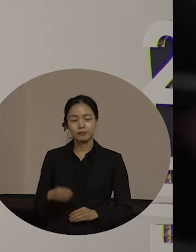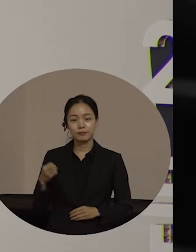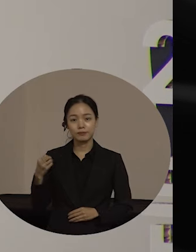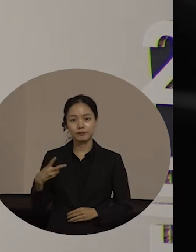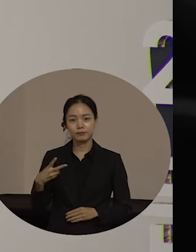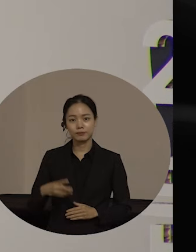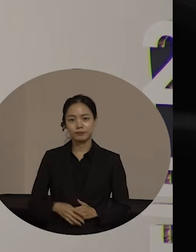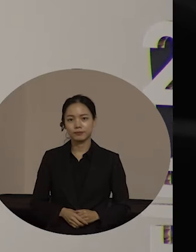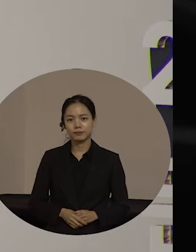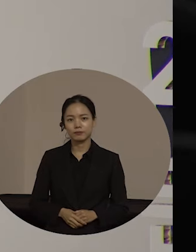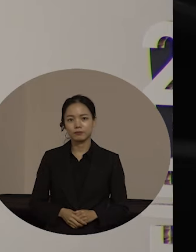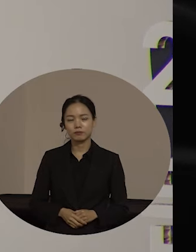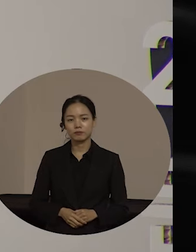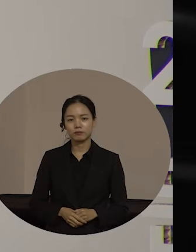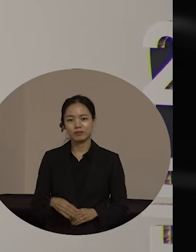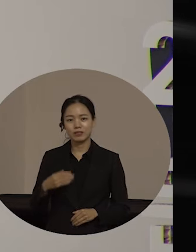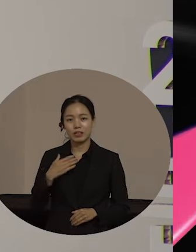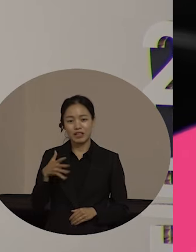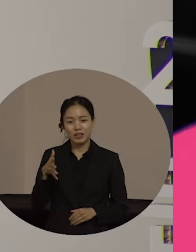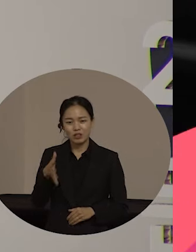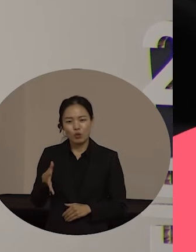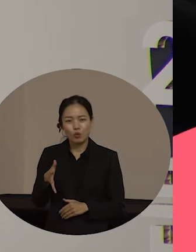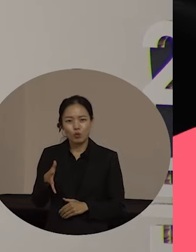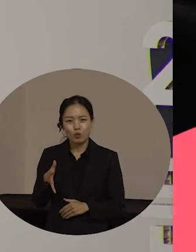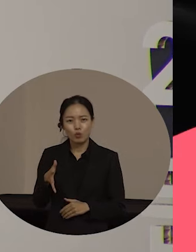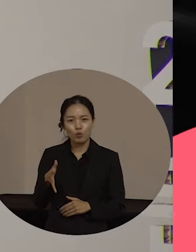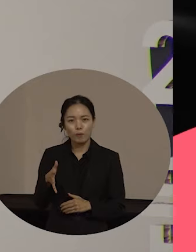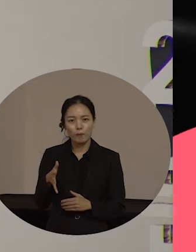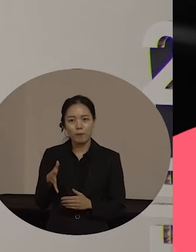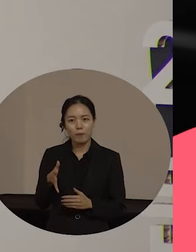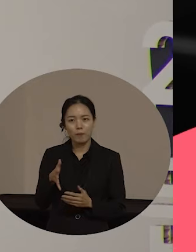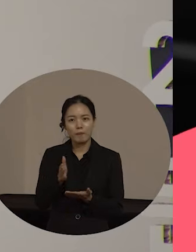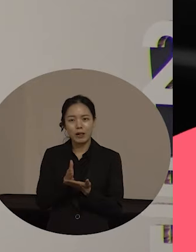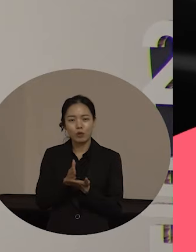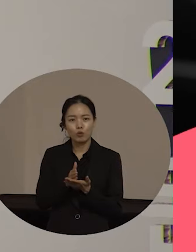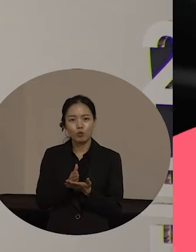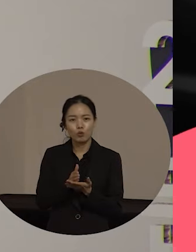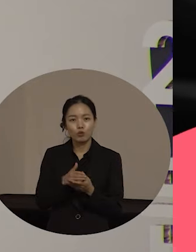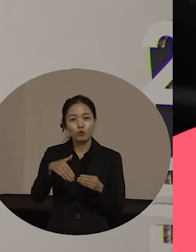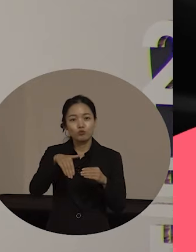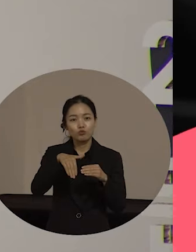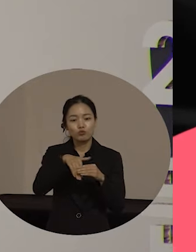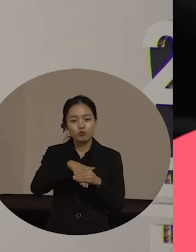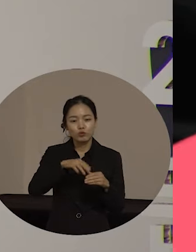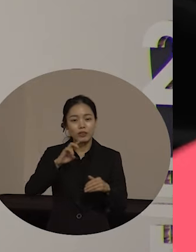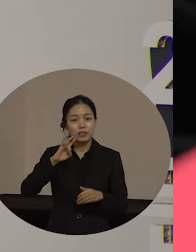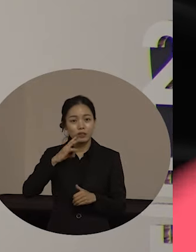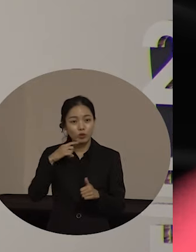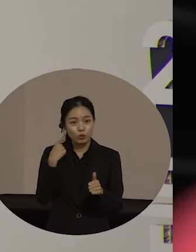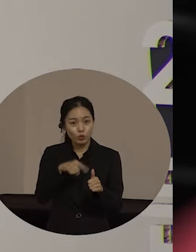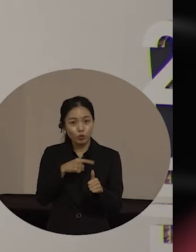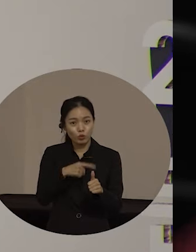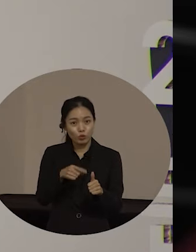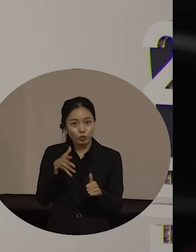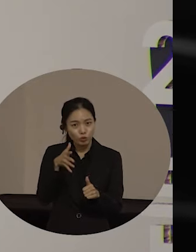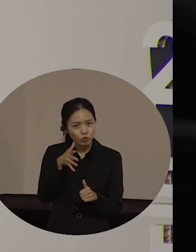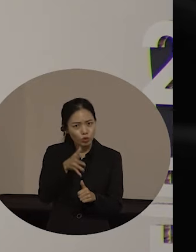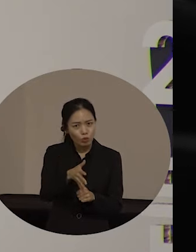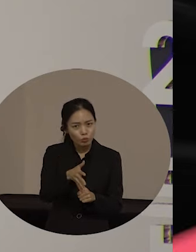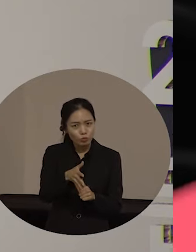경우는 사실은 전공 외에는 어려운데 뭐 문화예술 교육사에 대해서 좀 새로운 그 이걸 좀 더 폭을